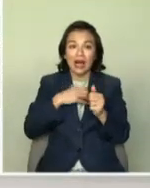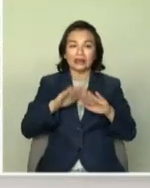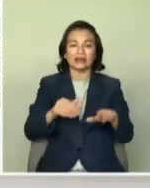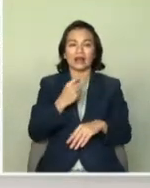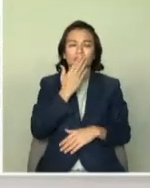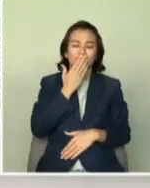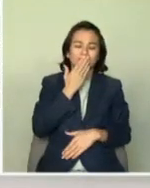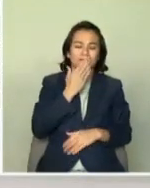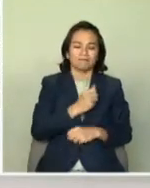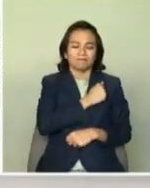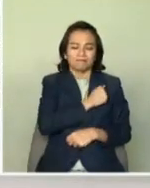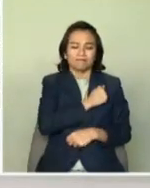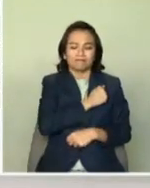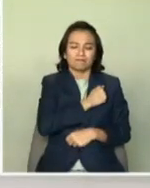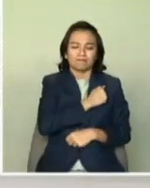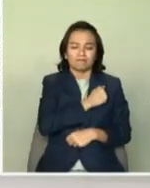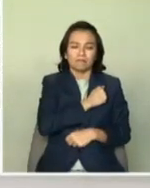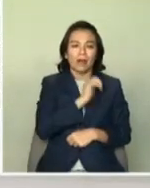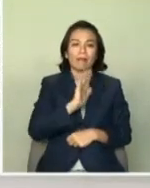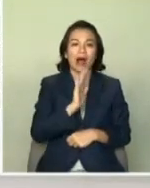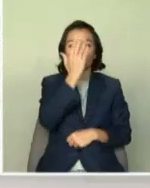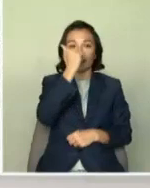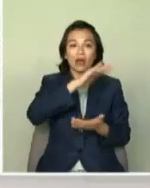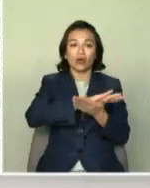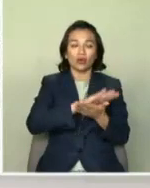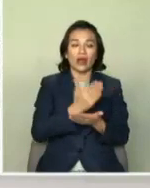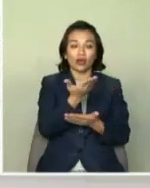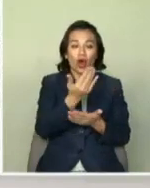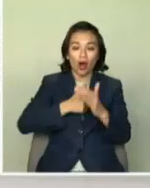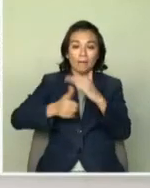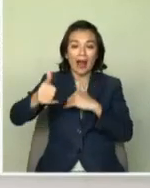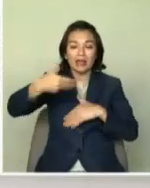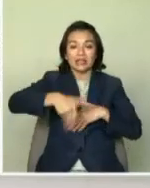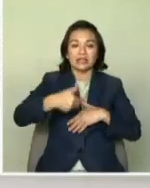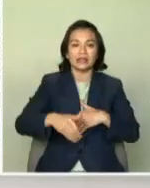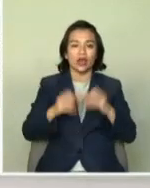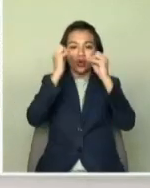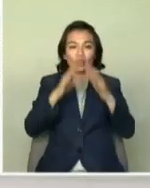ไม่กล้าไปเข้าอ่ะ ค ือเขาฝังใจเวลาอยู่ที่โรงเรียนขอเข้าห้องน้ำโดนคุณครูท